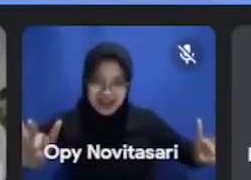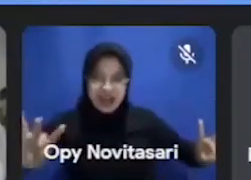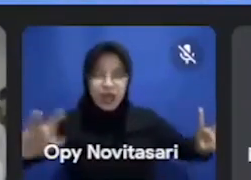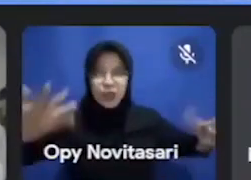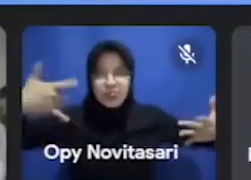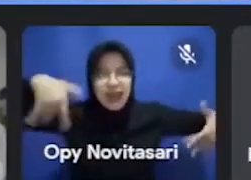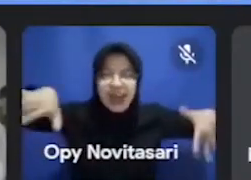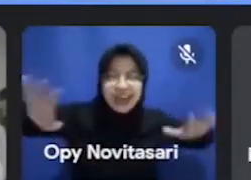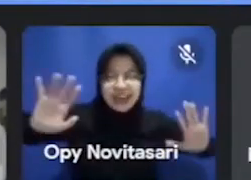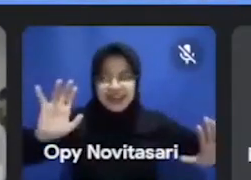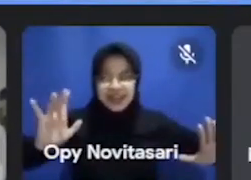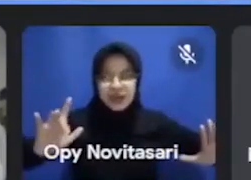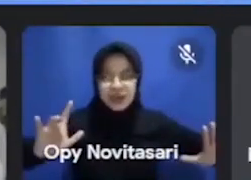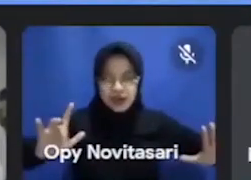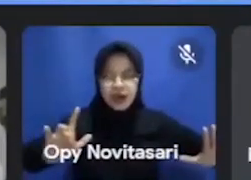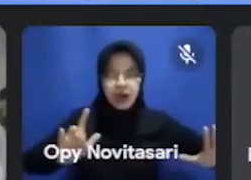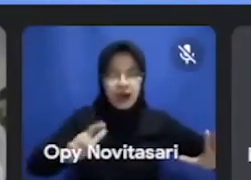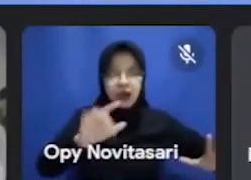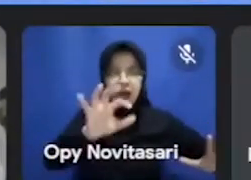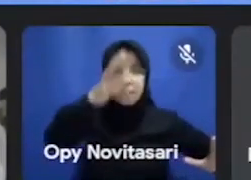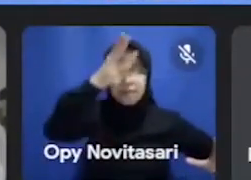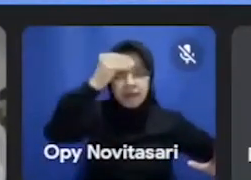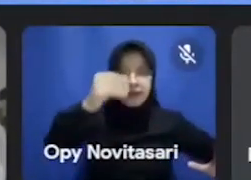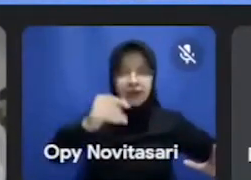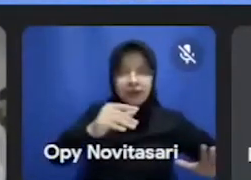ritme itu adalah